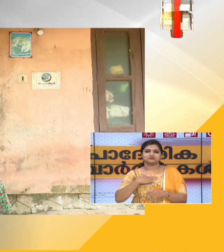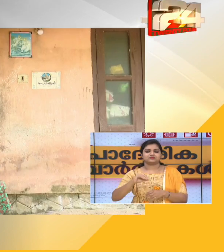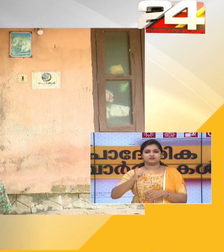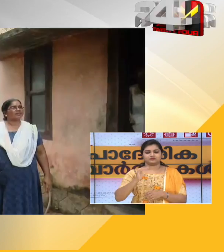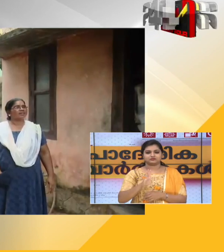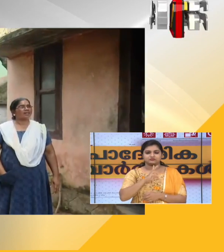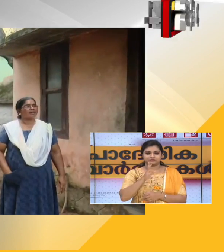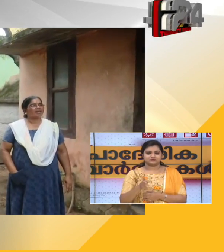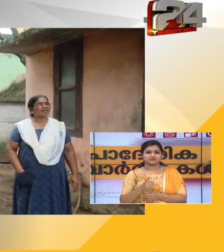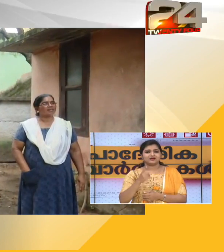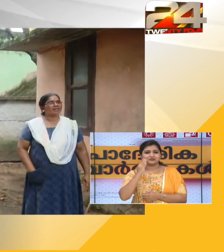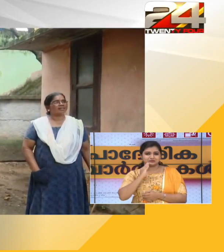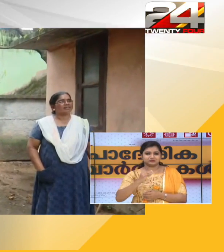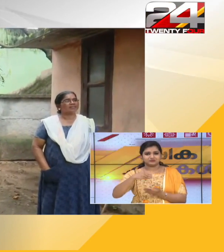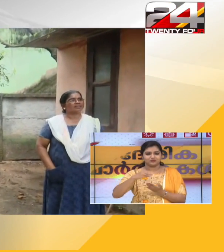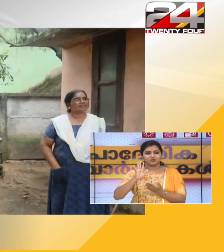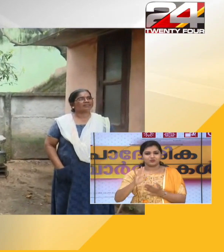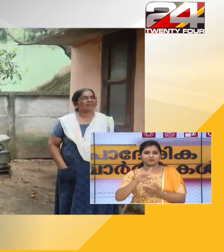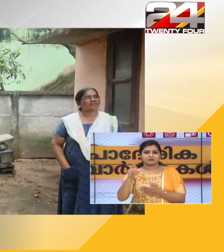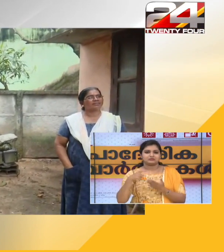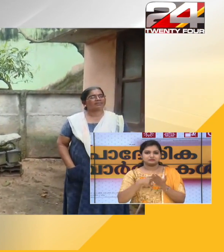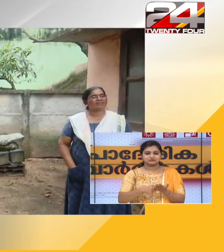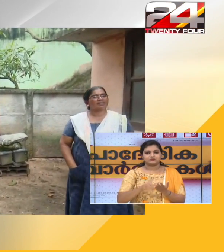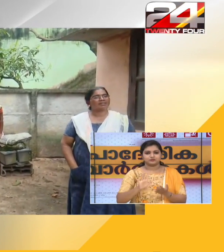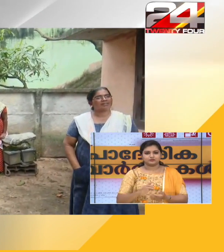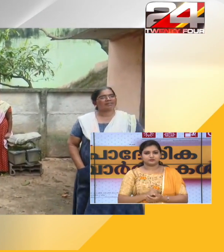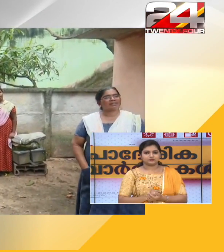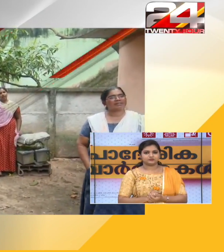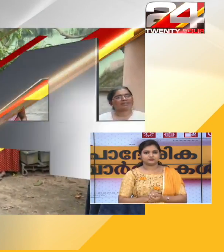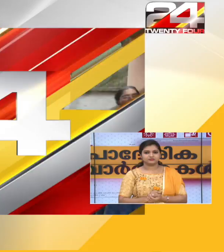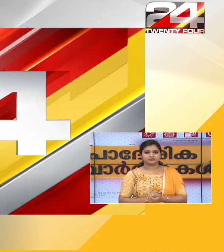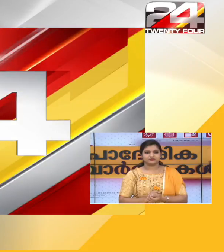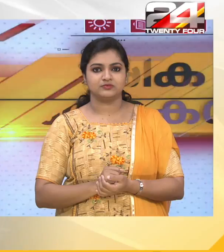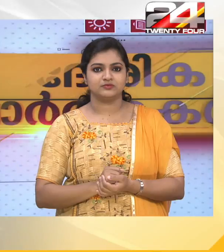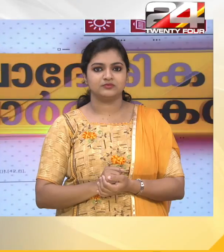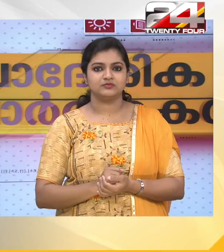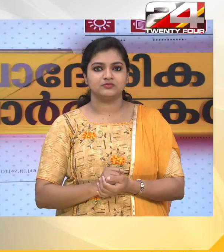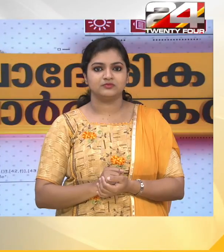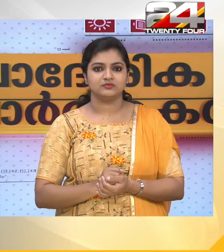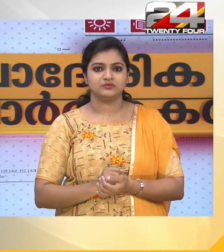സാവകാശം നൽകണമെന്ന് കേഴുകയാണ് കോളനിവാസികൾ. സലിം മാലിക്, 24, കൊല്ലം.